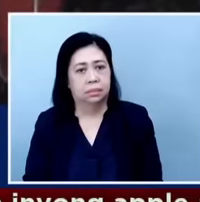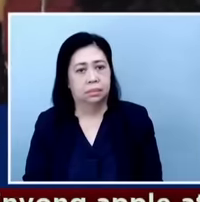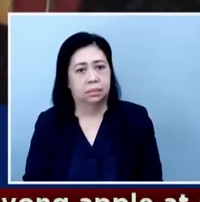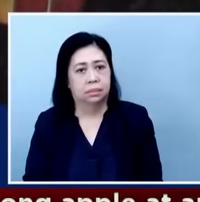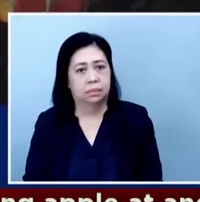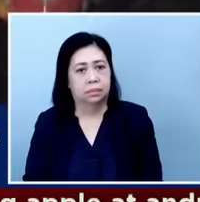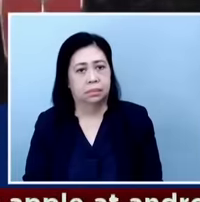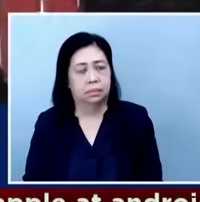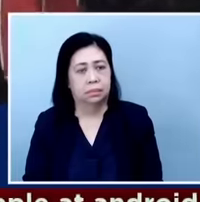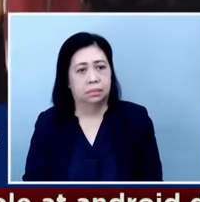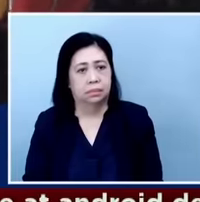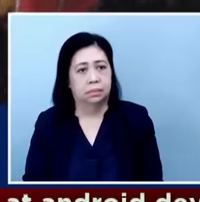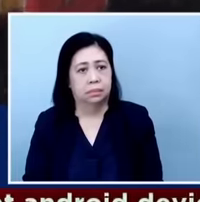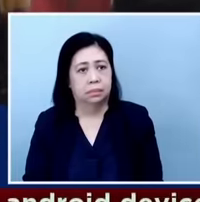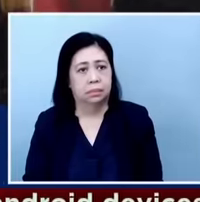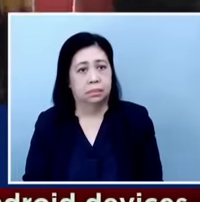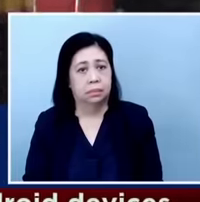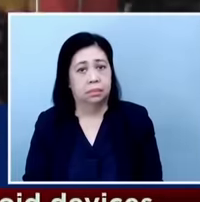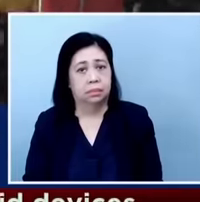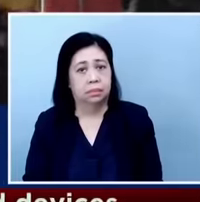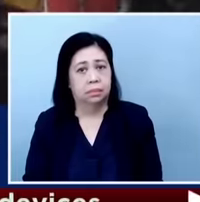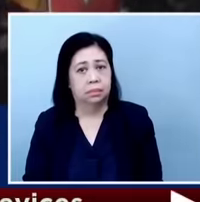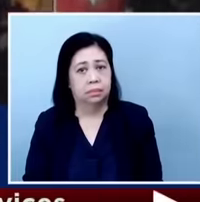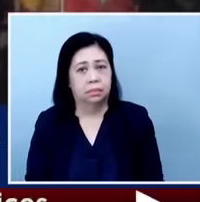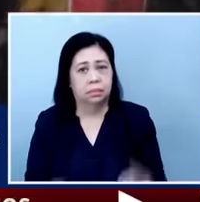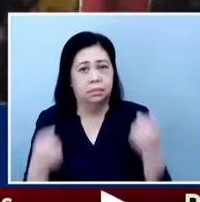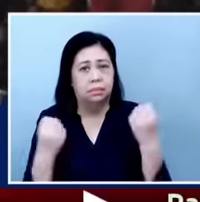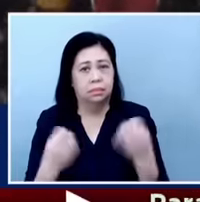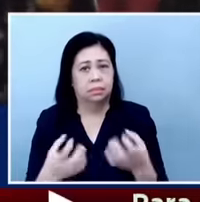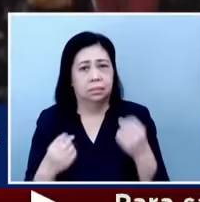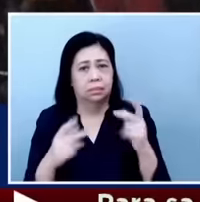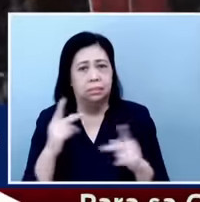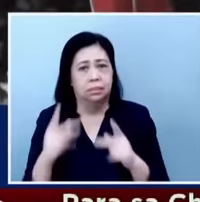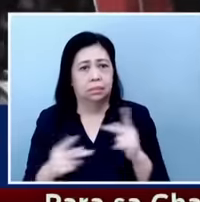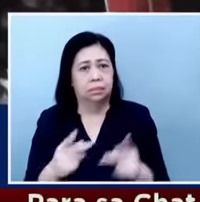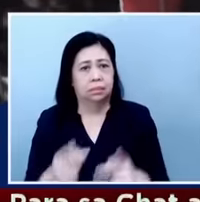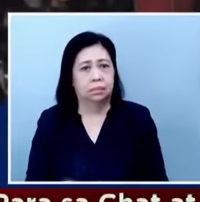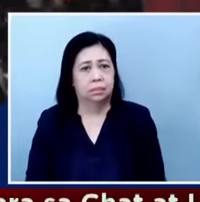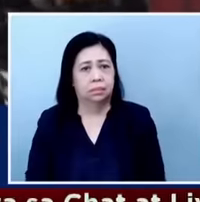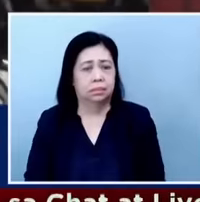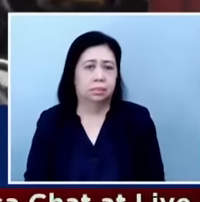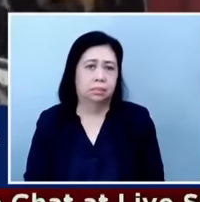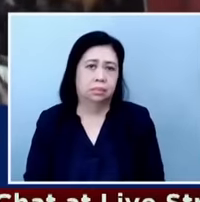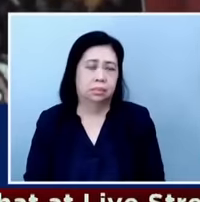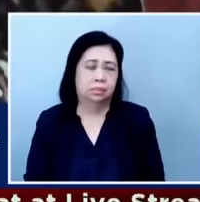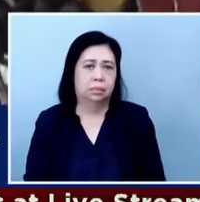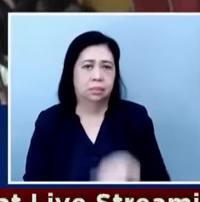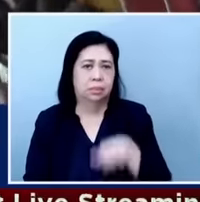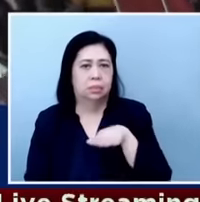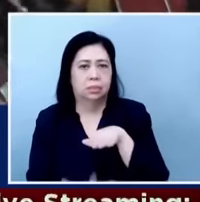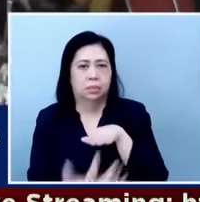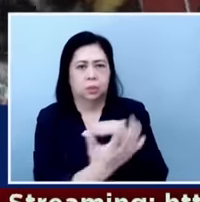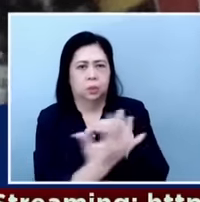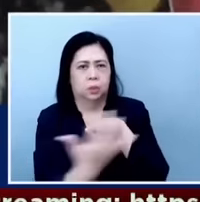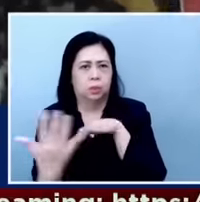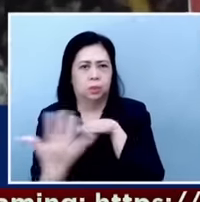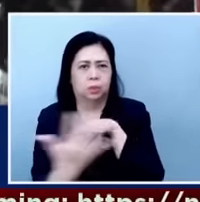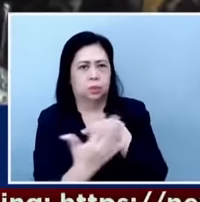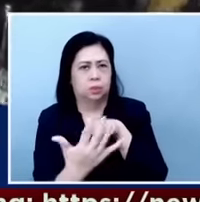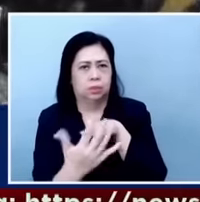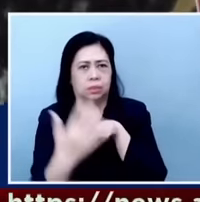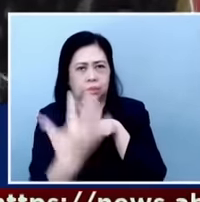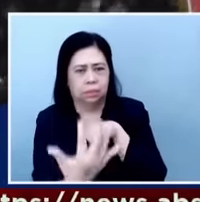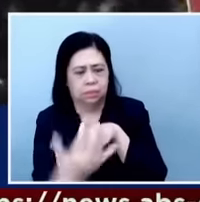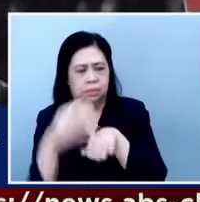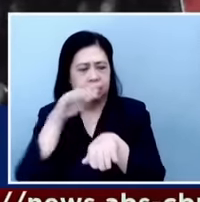Natenga ho siya dahil nga sa napakaraming tao na humaharang sa andas, sa likuran at